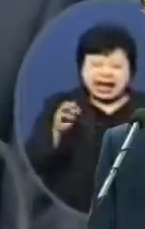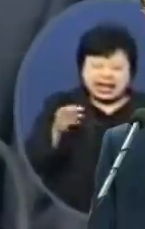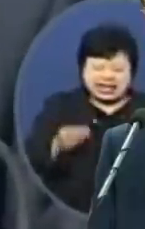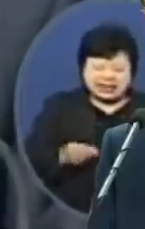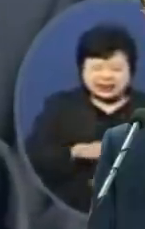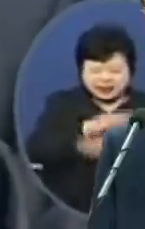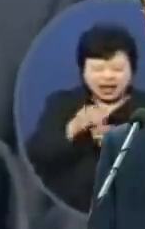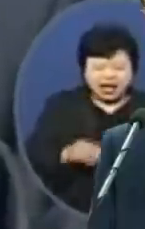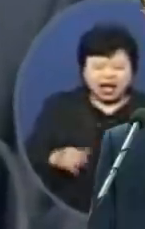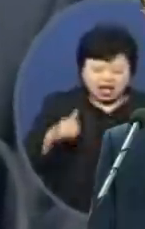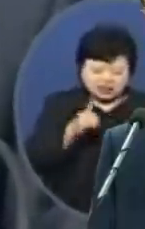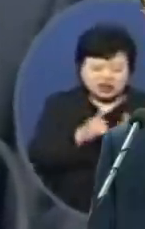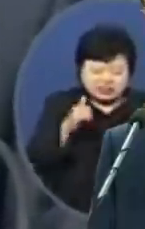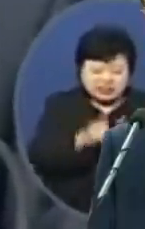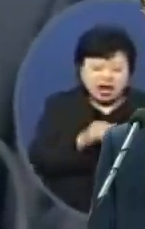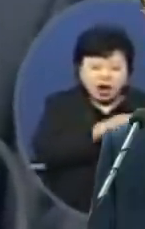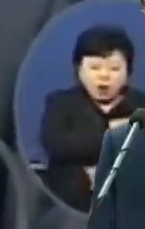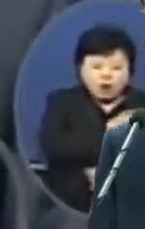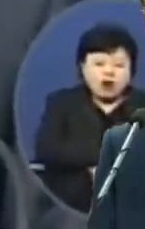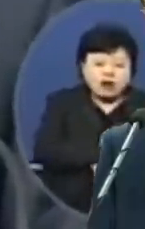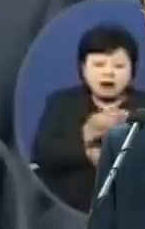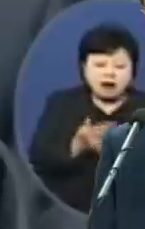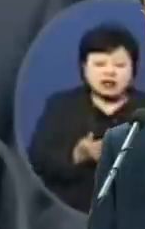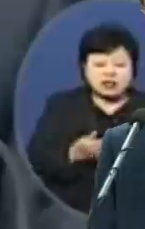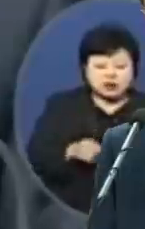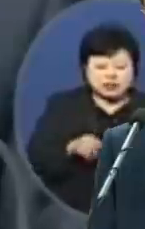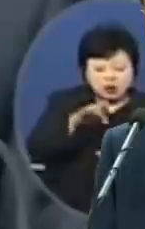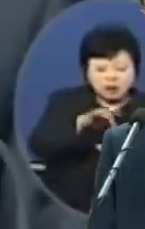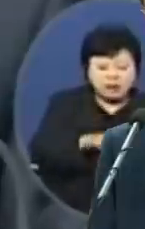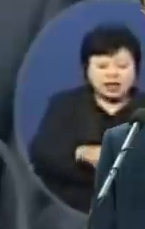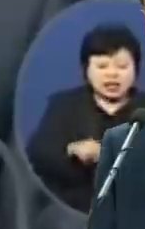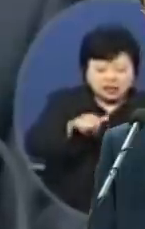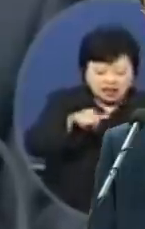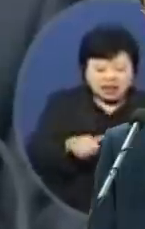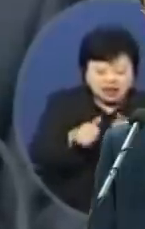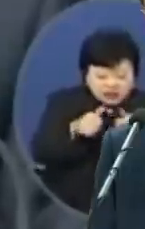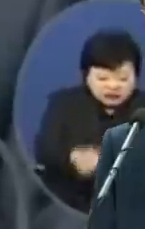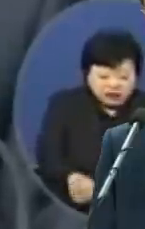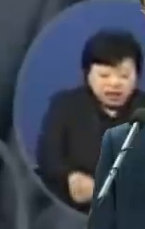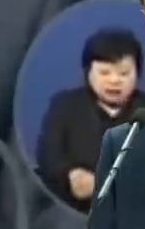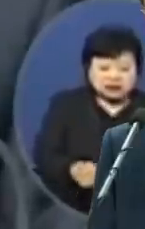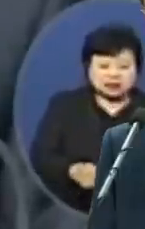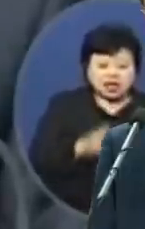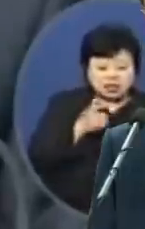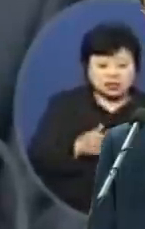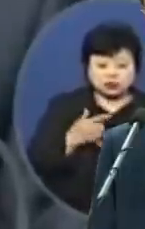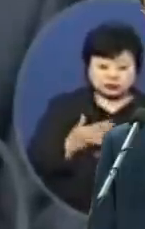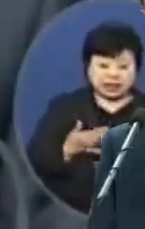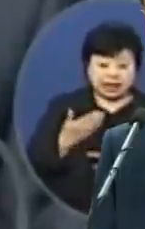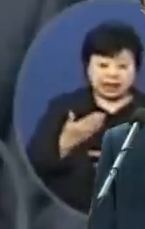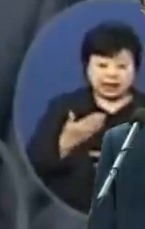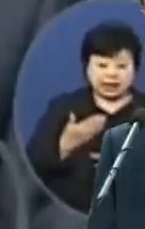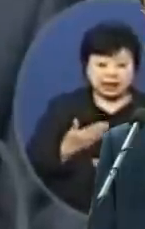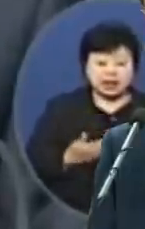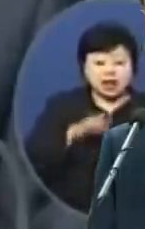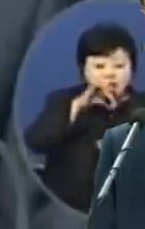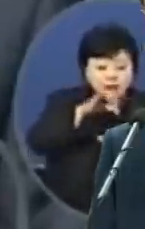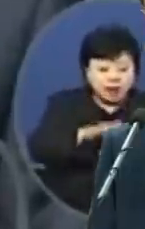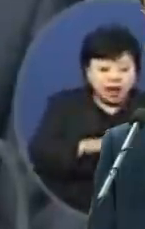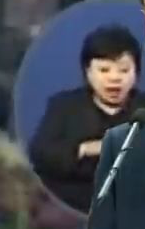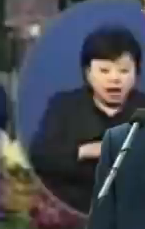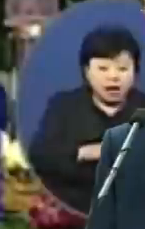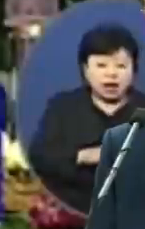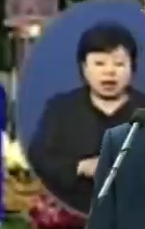일으켰지요. 자기의 권력을 얻기 위해서 마귀의 명하는 것을 따랐지만은 예수님은 그렇지 않았었습니다. 마귀가 또 그를